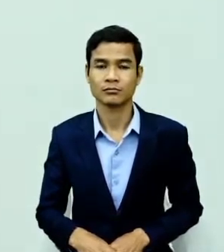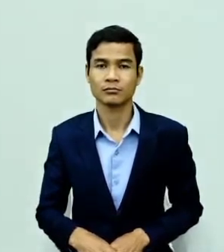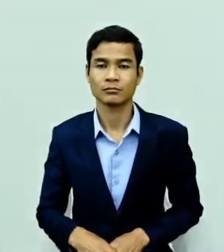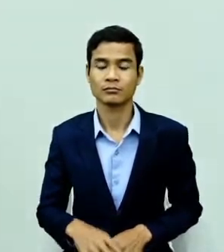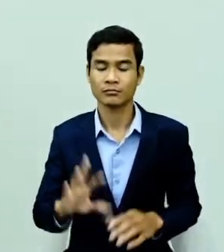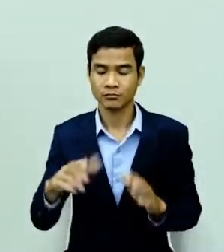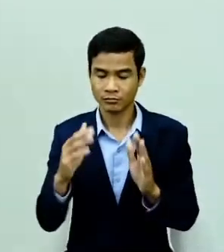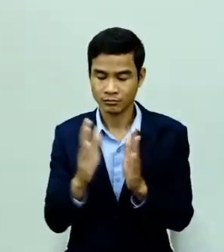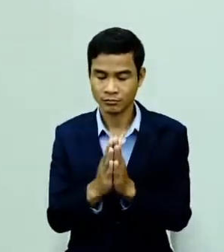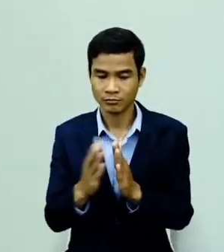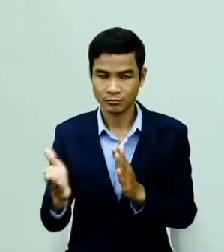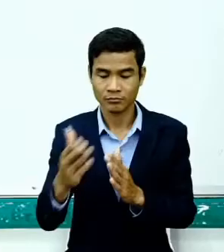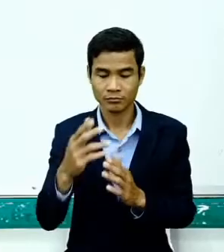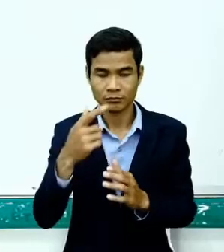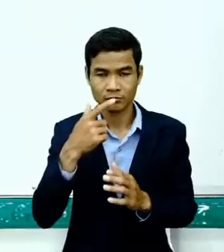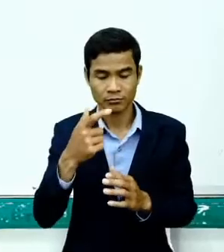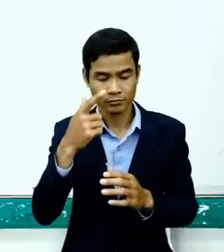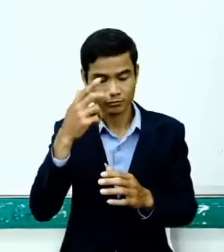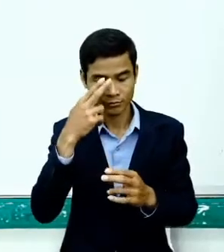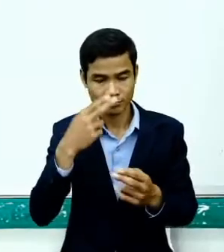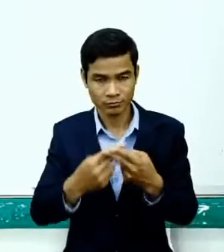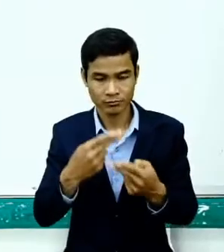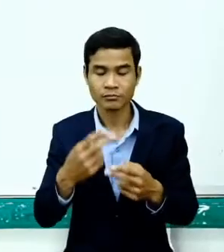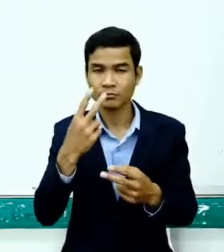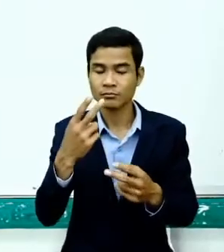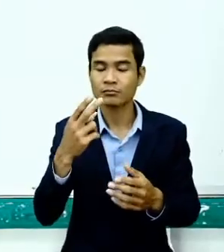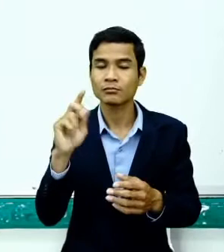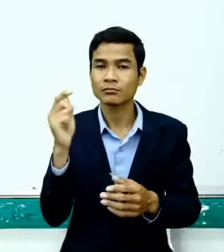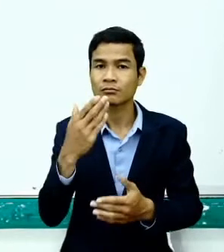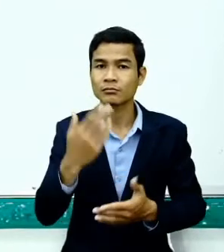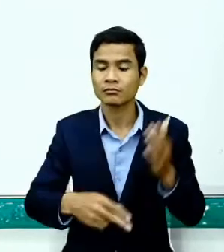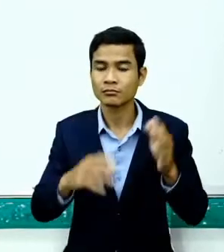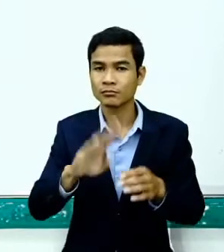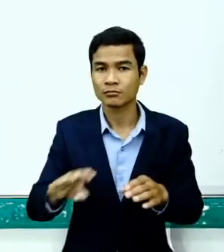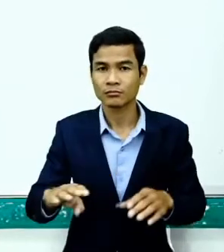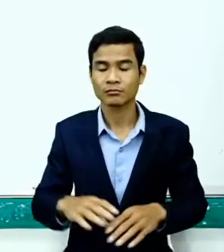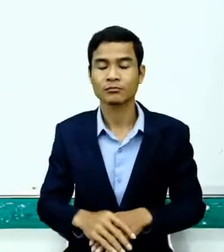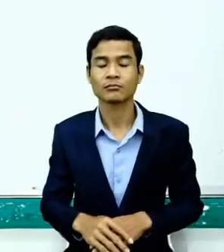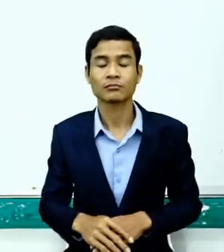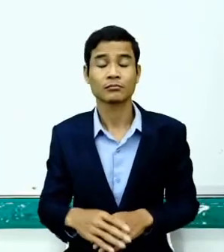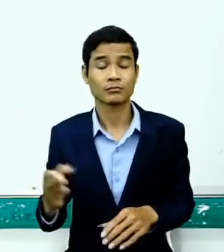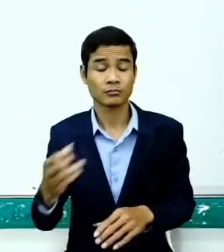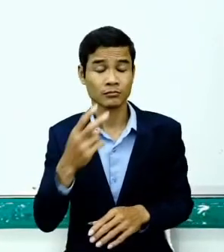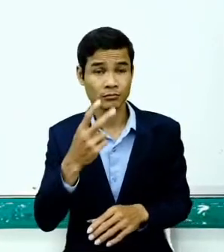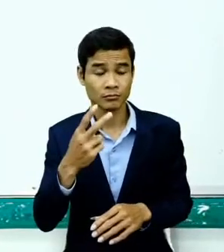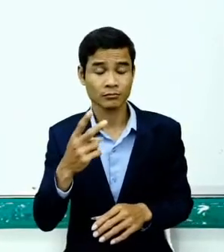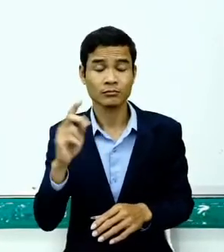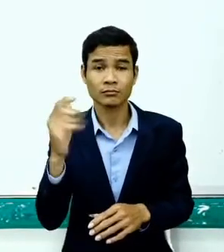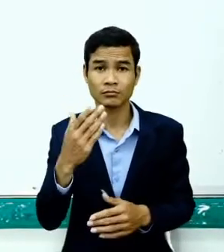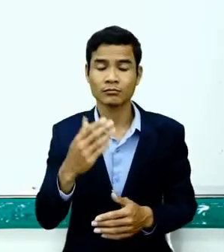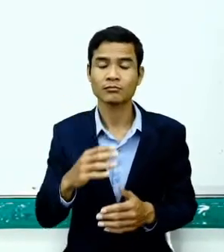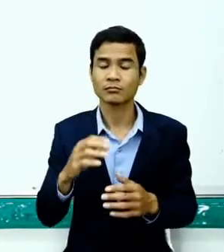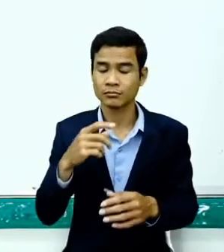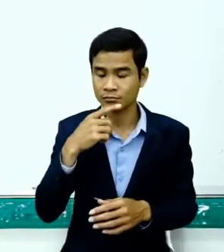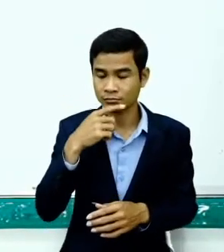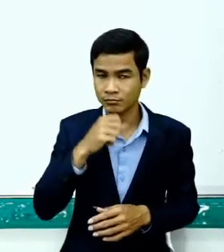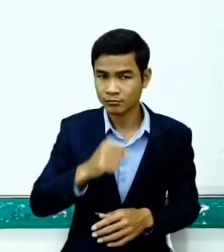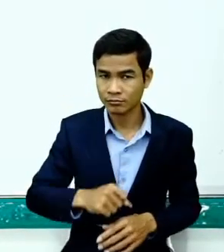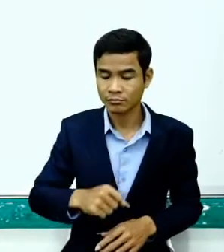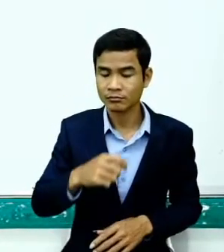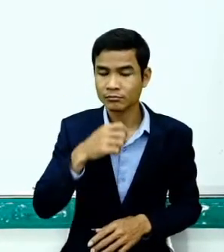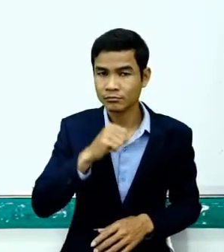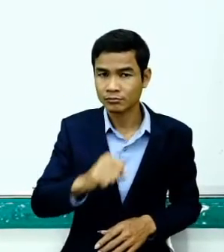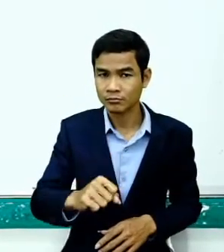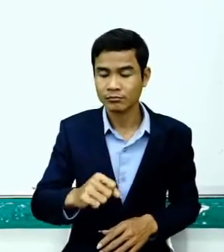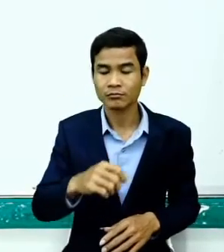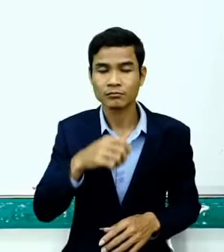អរគុណកូនកូនឆ្លើយមើលកូនឃើញរូបអ្វីខ្លះដែរចាកូនឃើញរូបតារូបតាហើយ